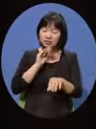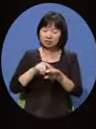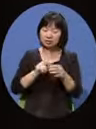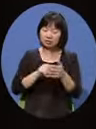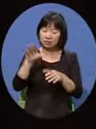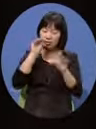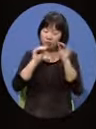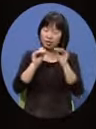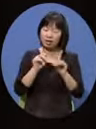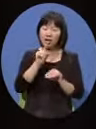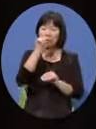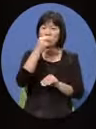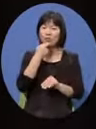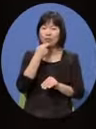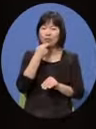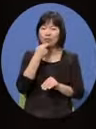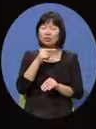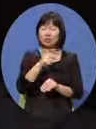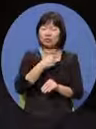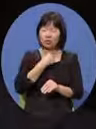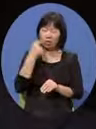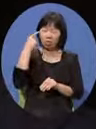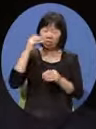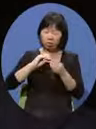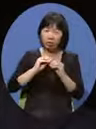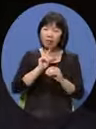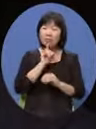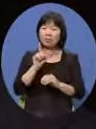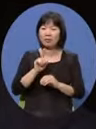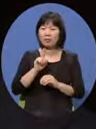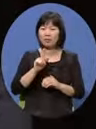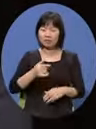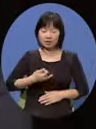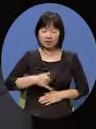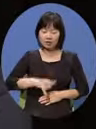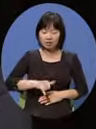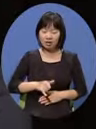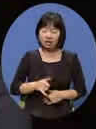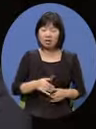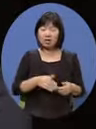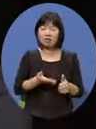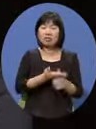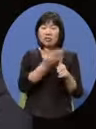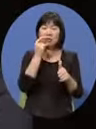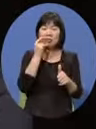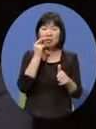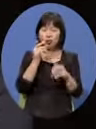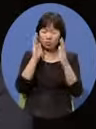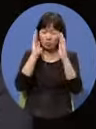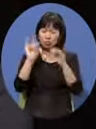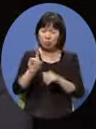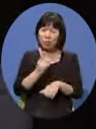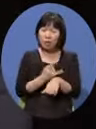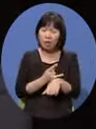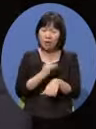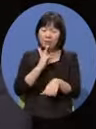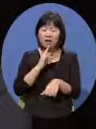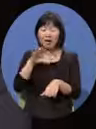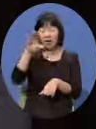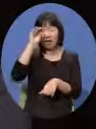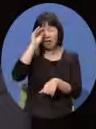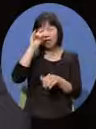없고 자기 생각대로만 얘기했었어. 자기 애도 제대로 못 키우면서 무슨 공부를 하냐. 나 그 얘기 들을